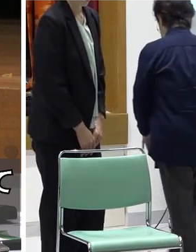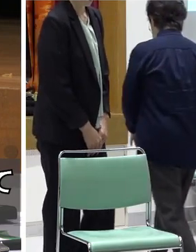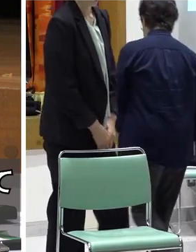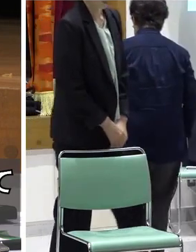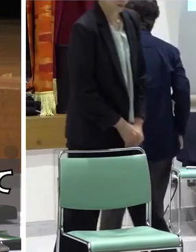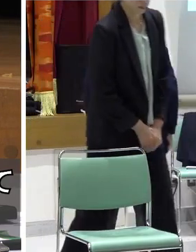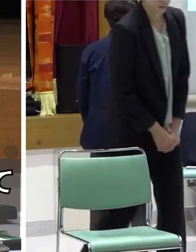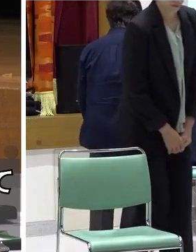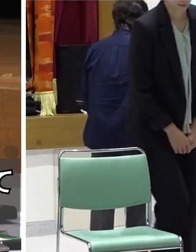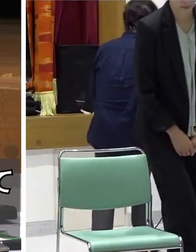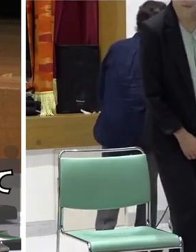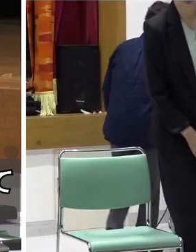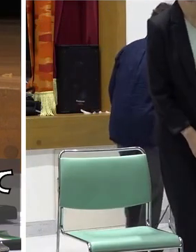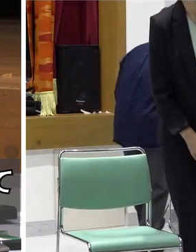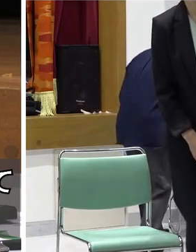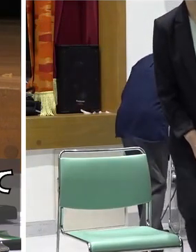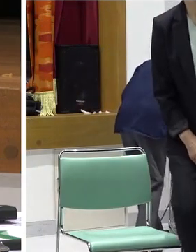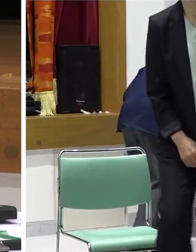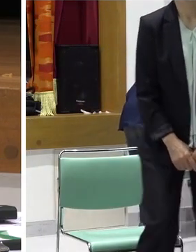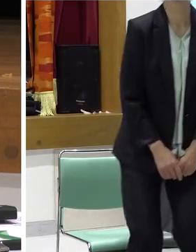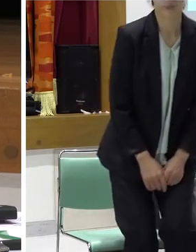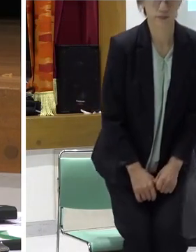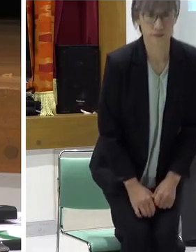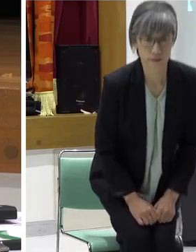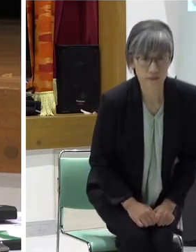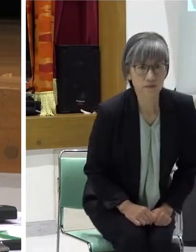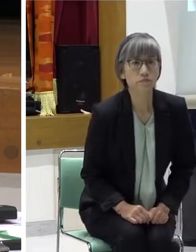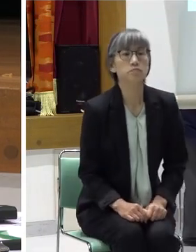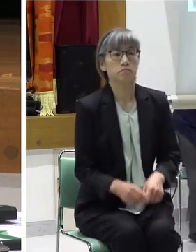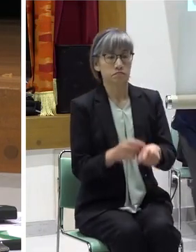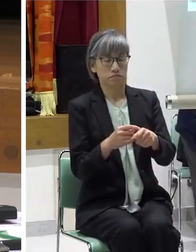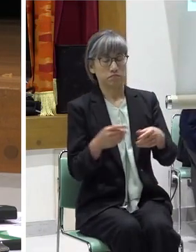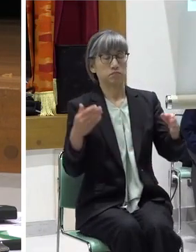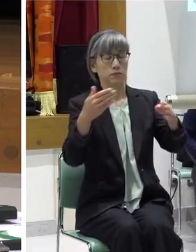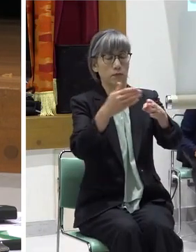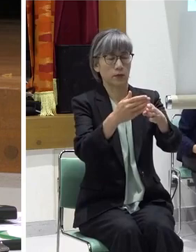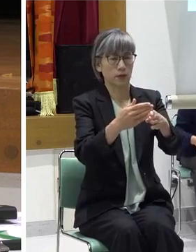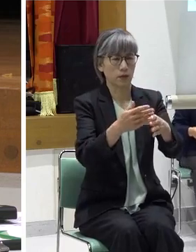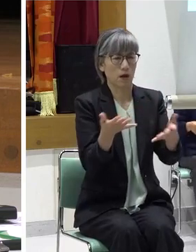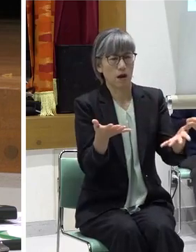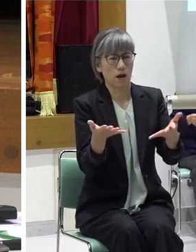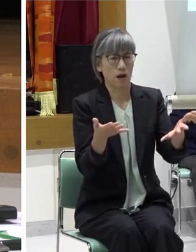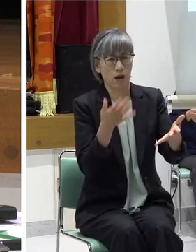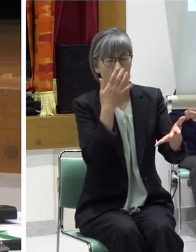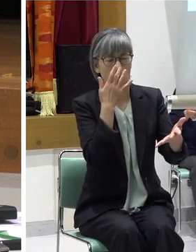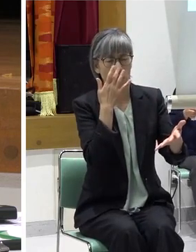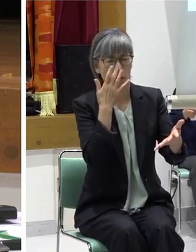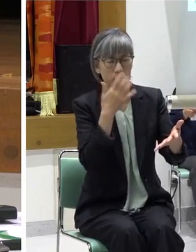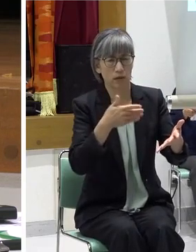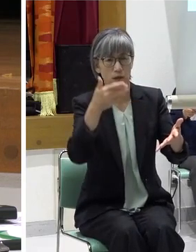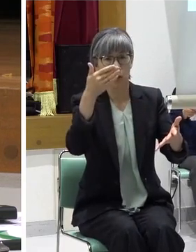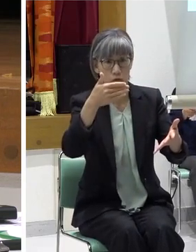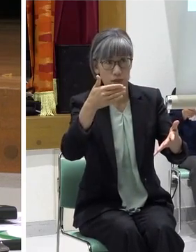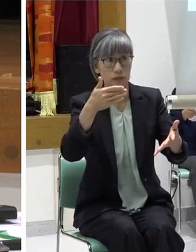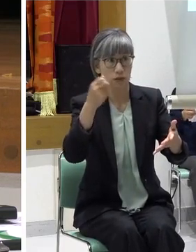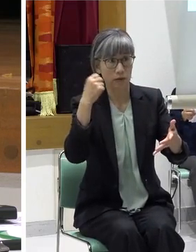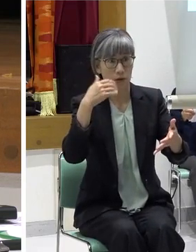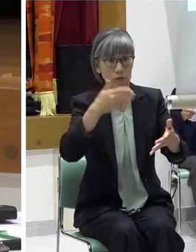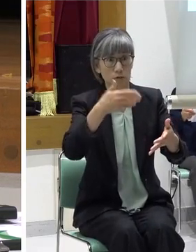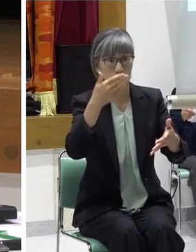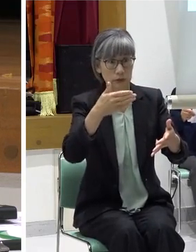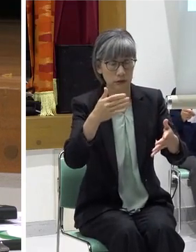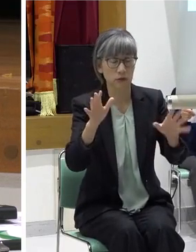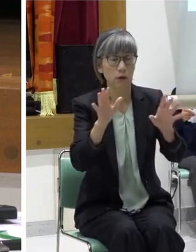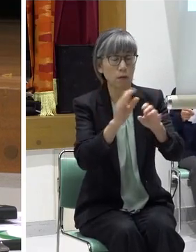に、その方行方不明になって、発見されたのが、その日の、夜の7時でした。